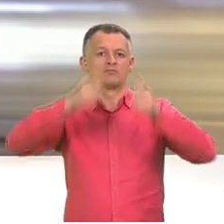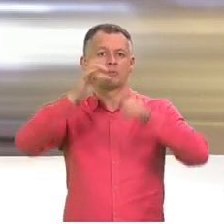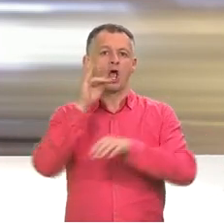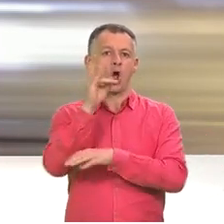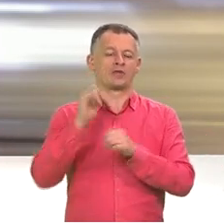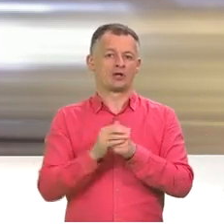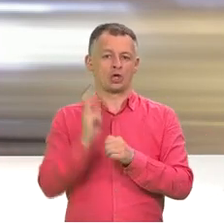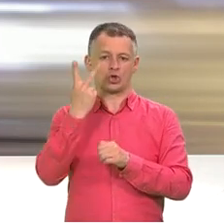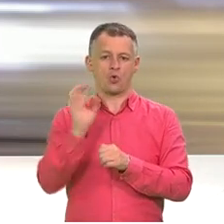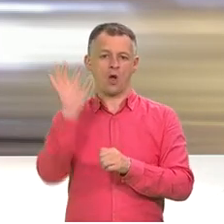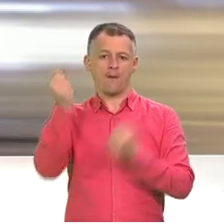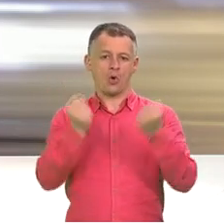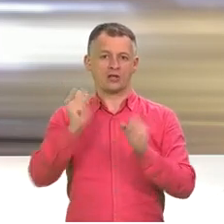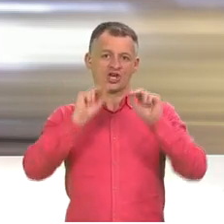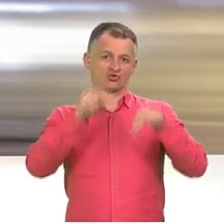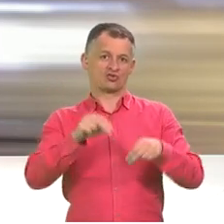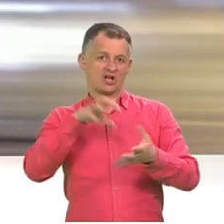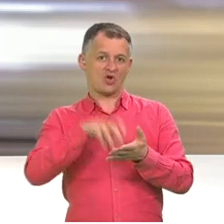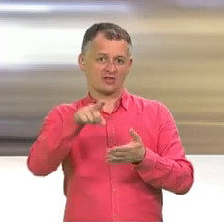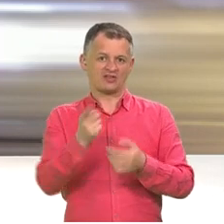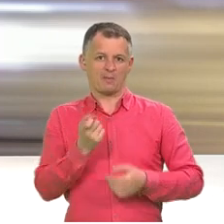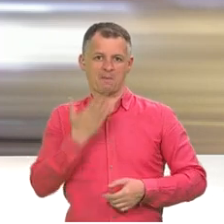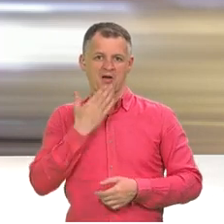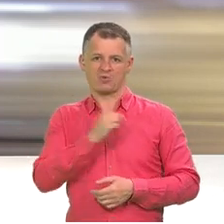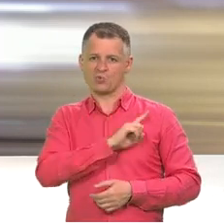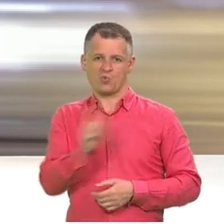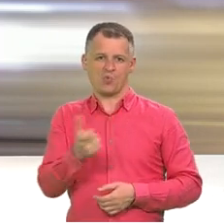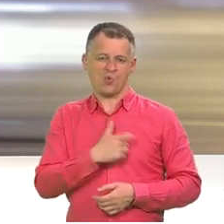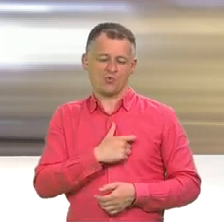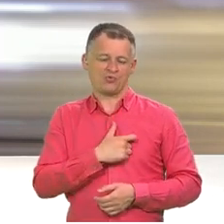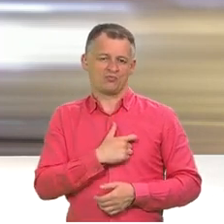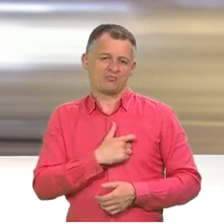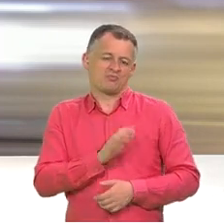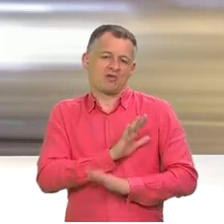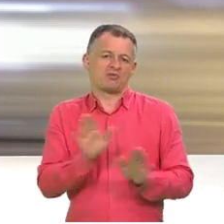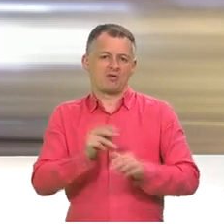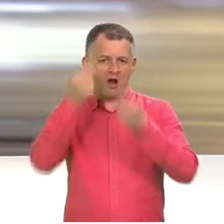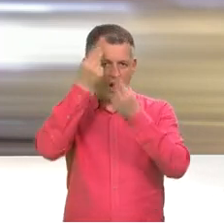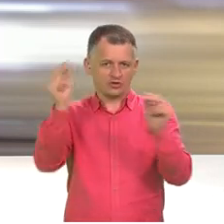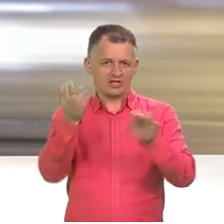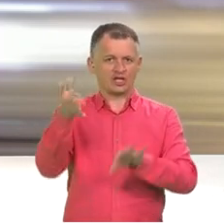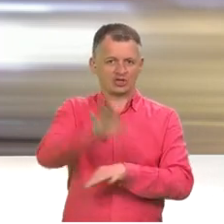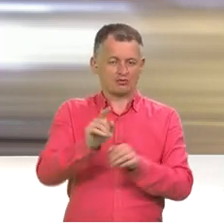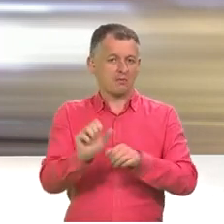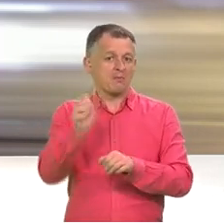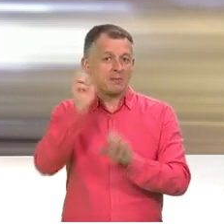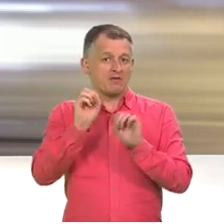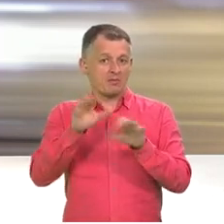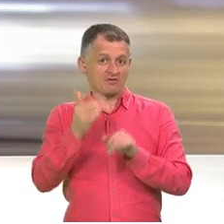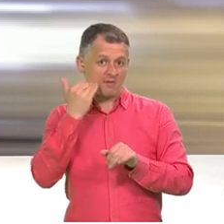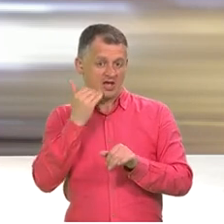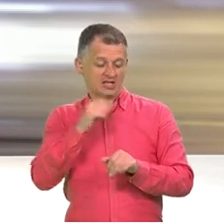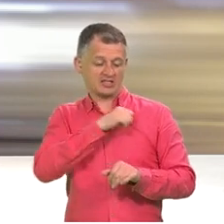iar 2 ambulanțe smurte au ajuns imediat. Din păcate, n-au putut decât să constate decesul. Din primele informații, femeia s-ar fi